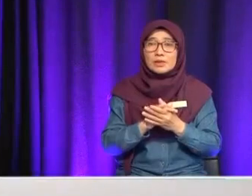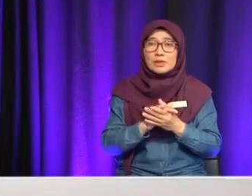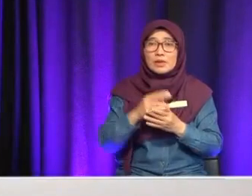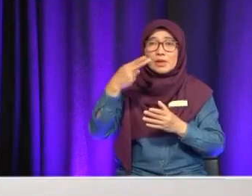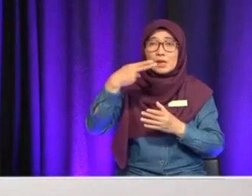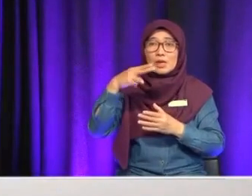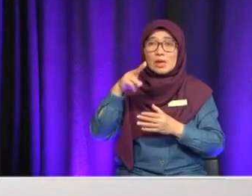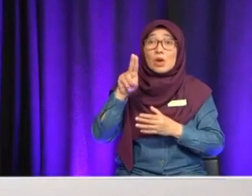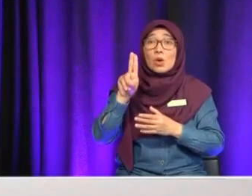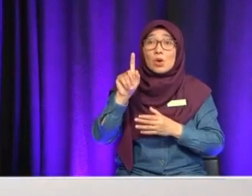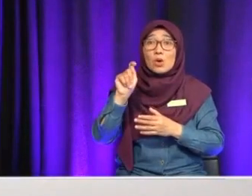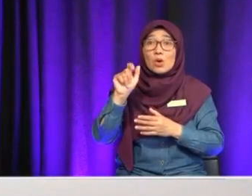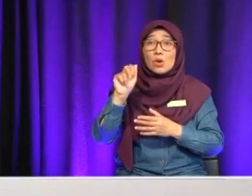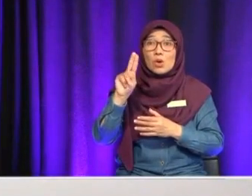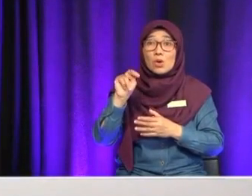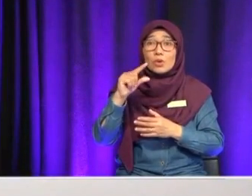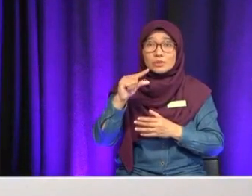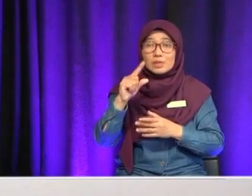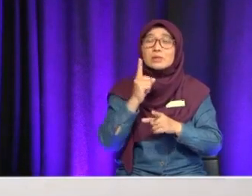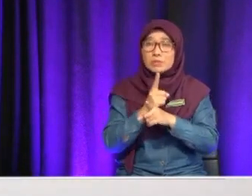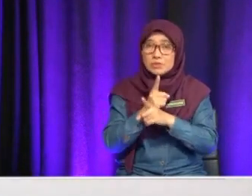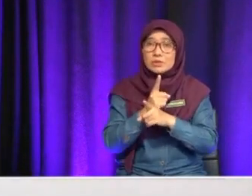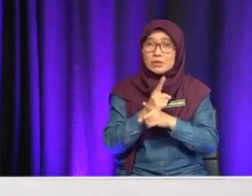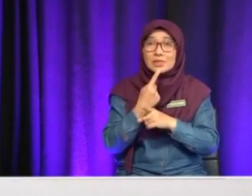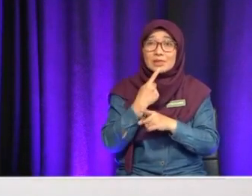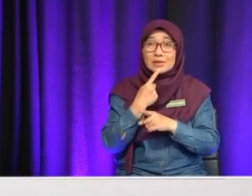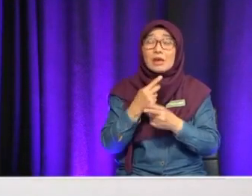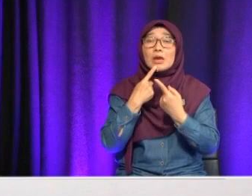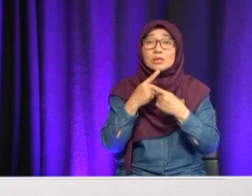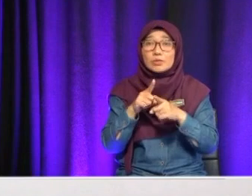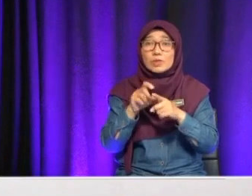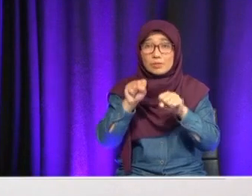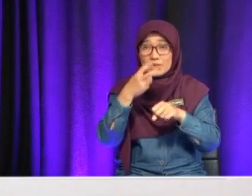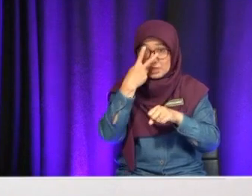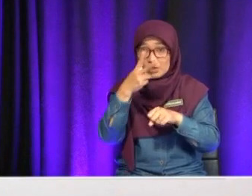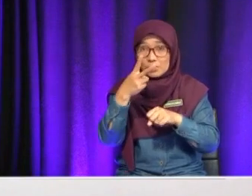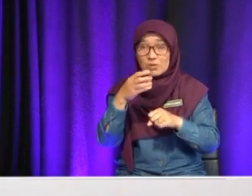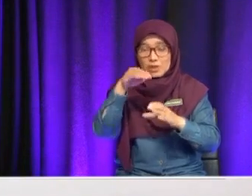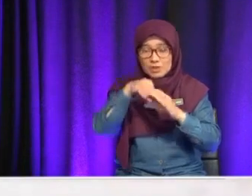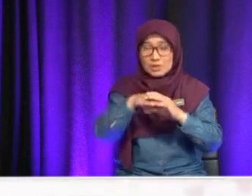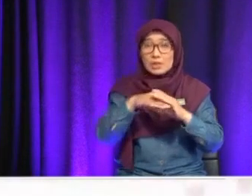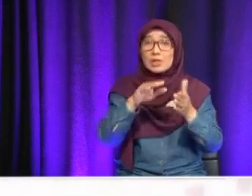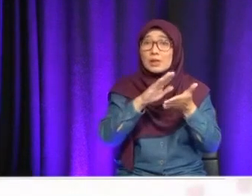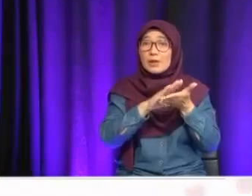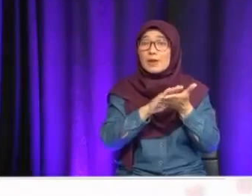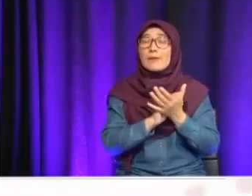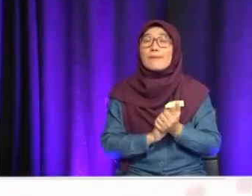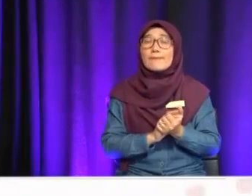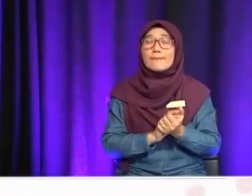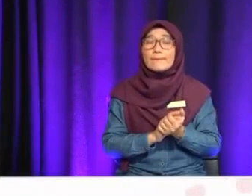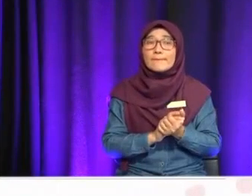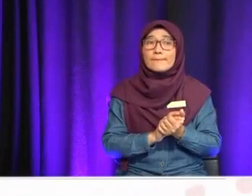hutang, Zah. Hutang? Okey, betul. Okey. Tahniah, Hafi. Dan kita lihat